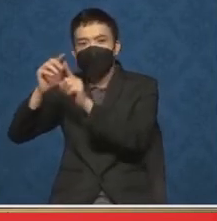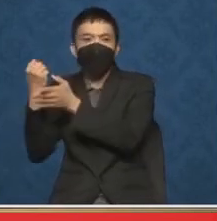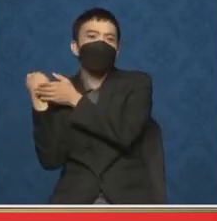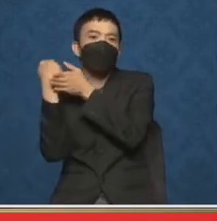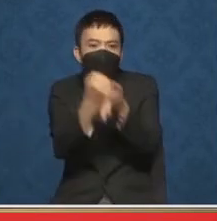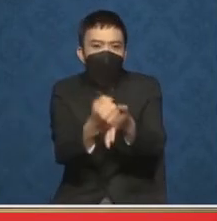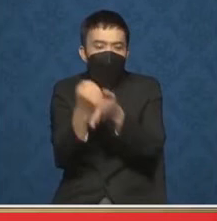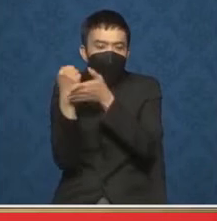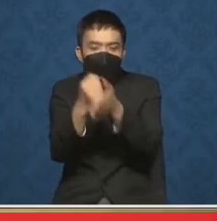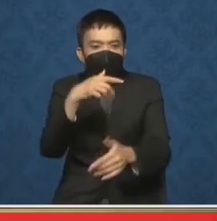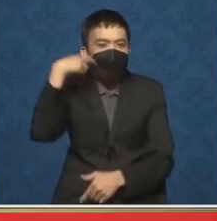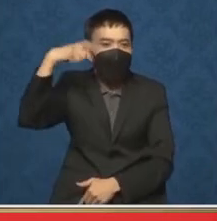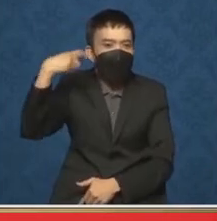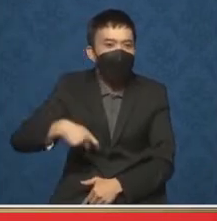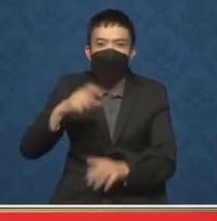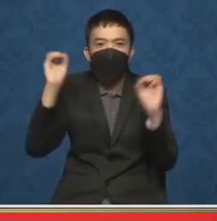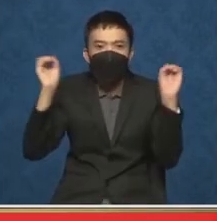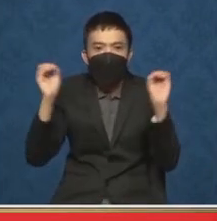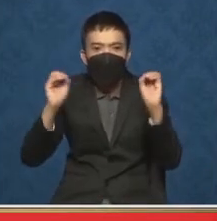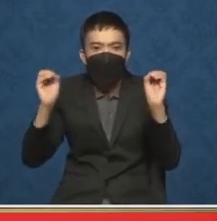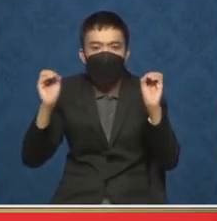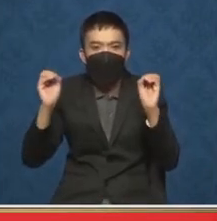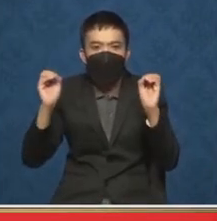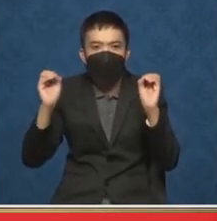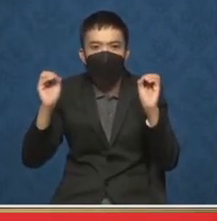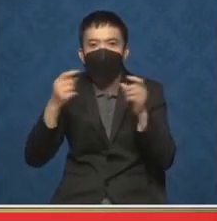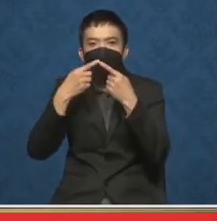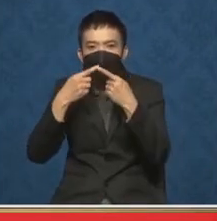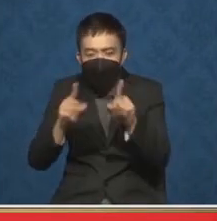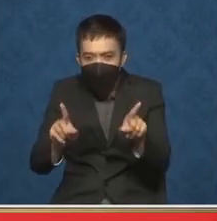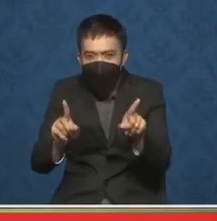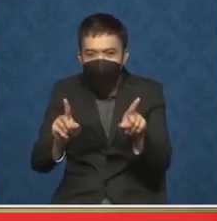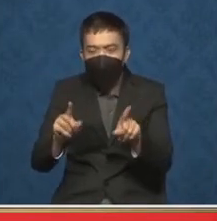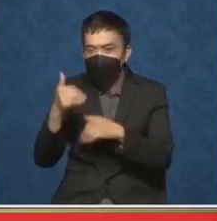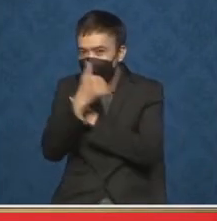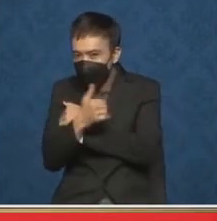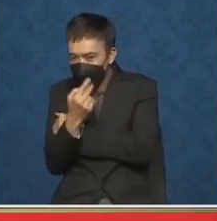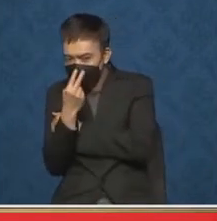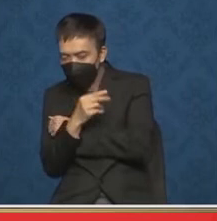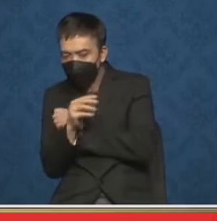หรอมาช่วยหรออะไรกพระมากตรงกัข้าม ประเทศเห่านั้เขารับดระหวังท่าทียิ่ง